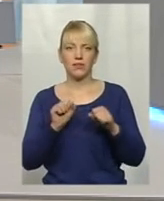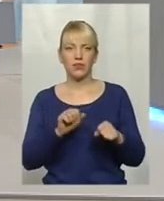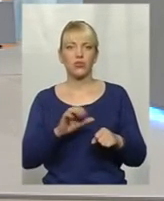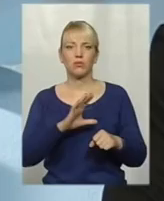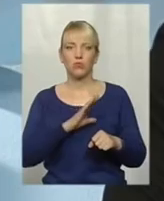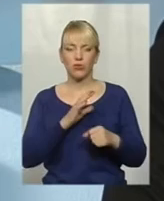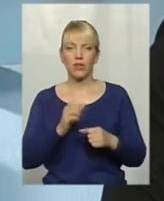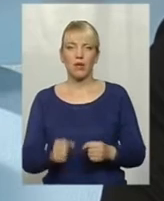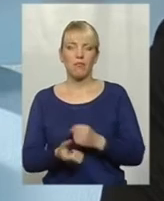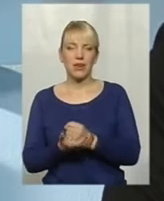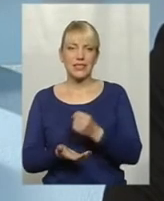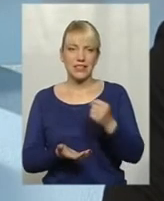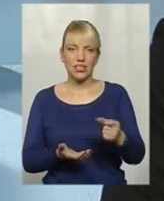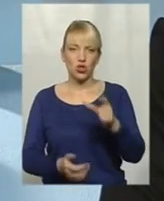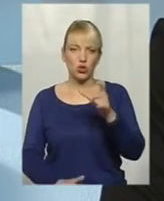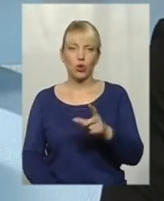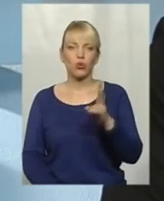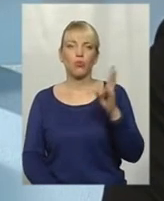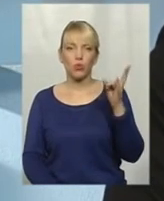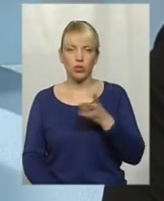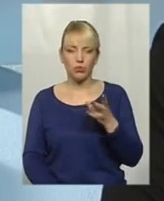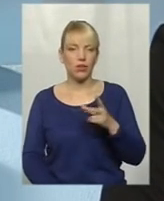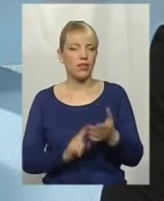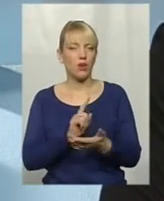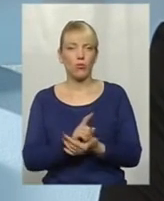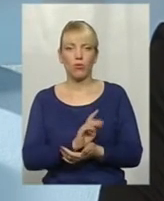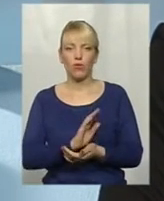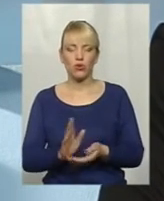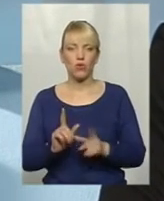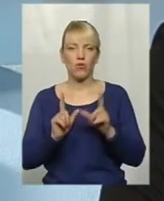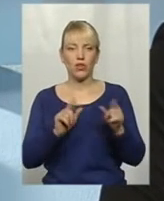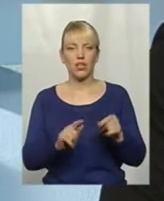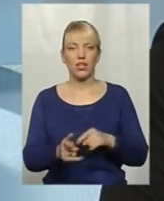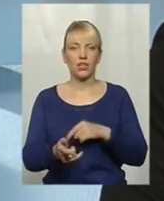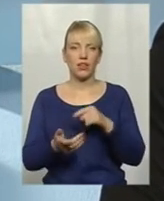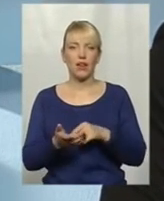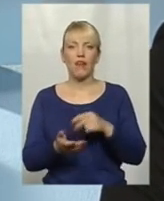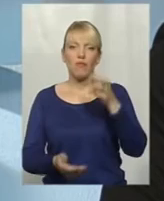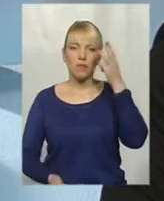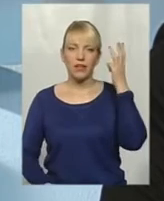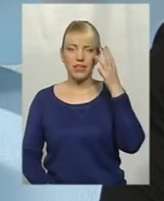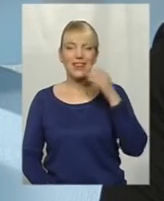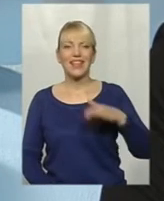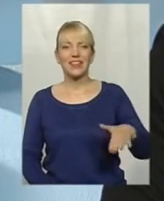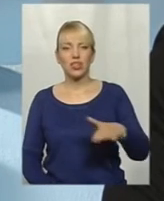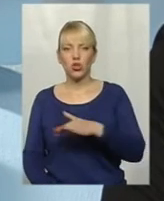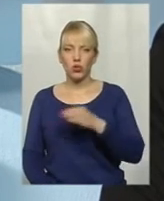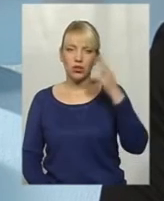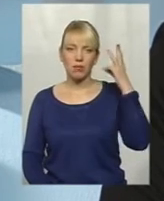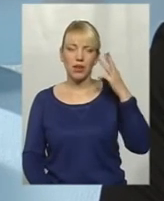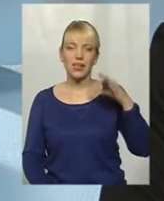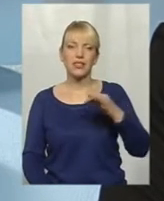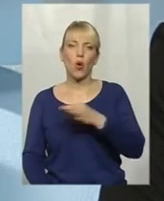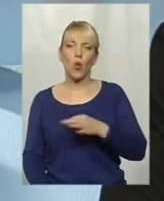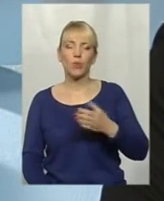яка дійсно його потребує, не обов'язково їхати до Хмельницького. На території Хмельницької області